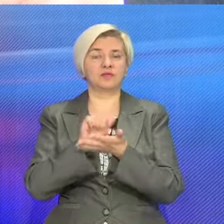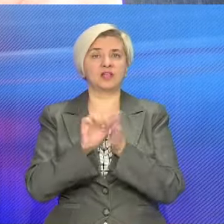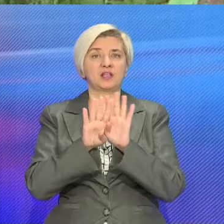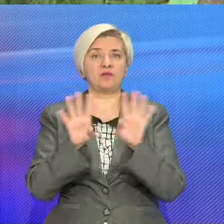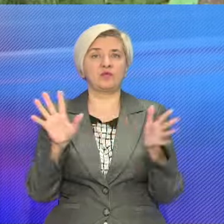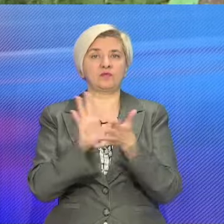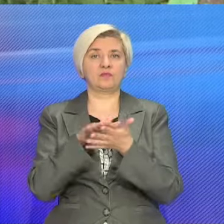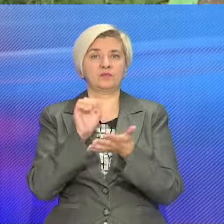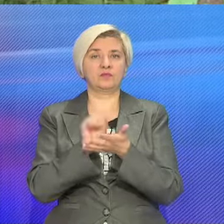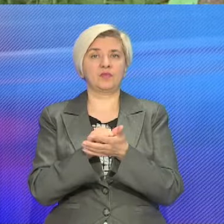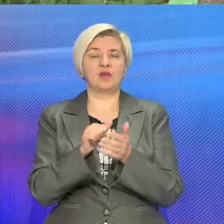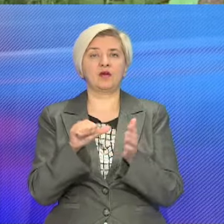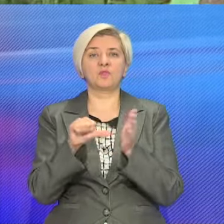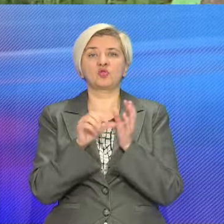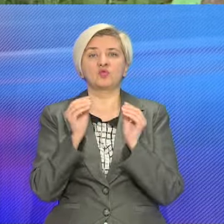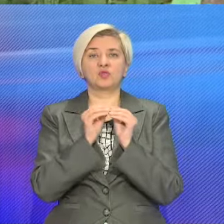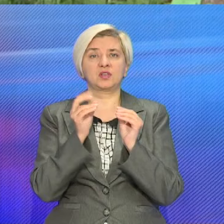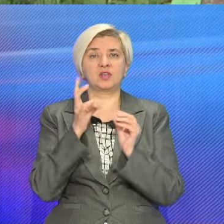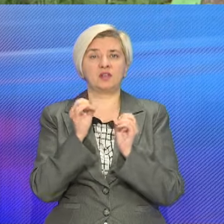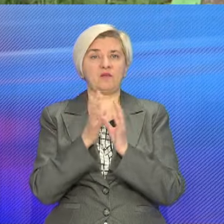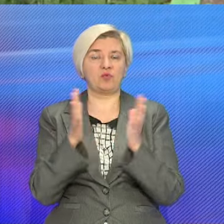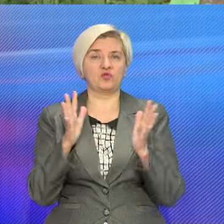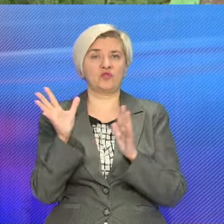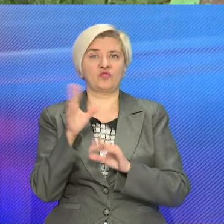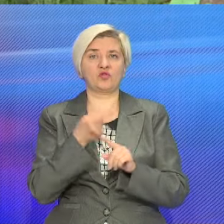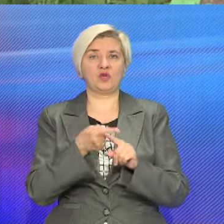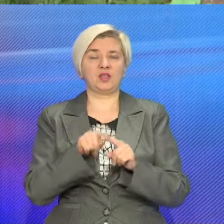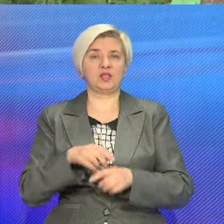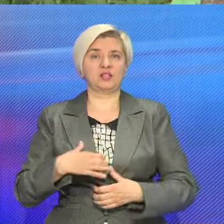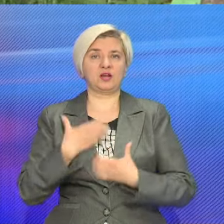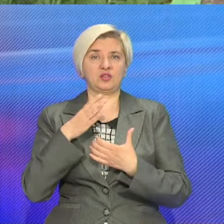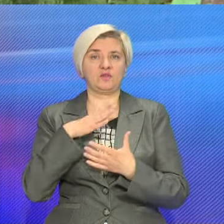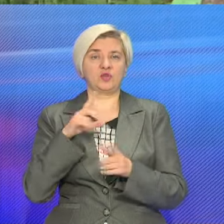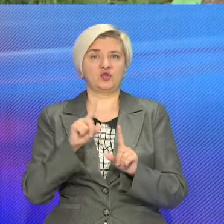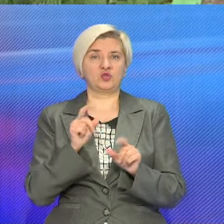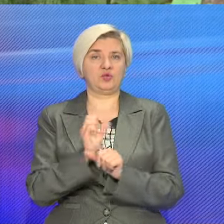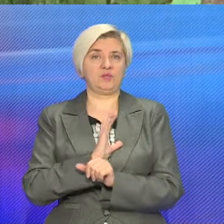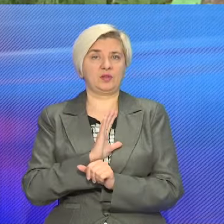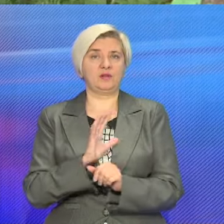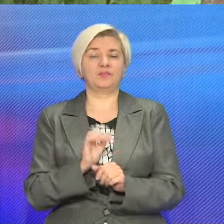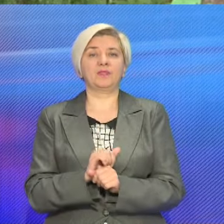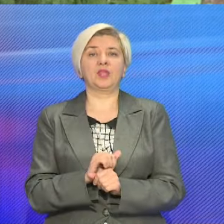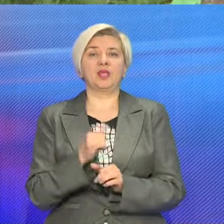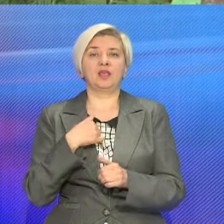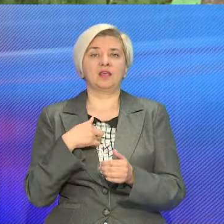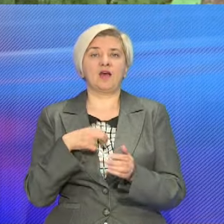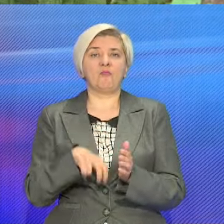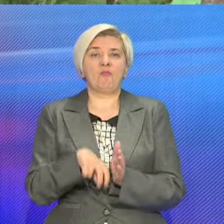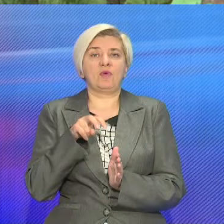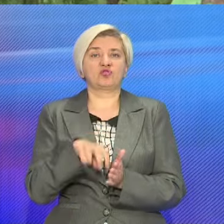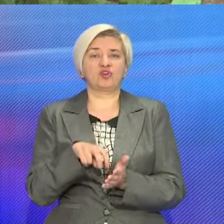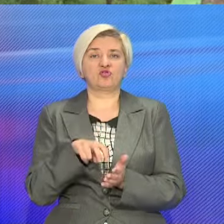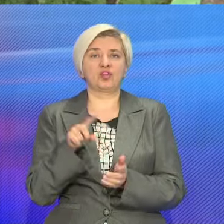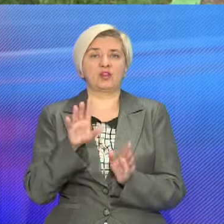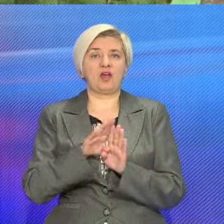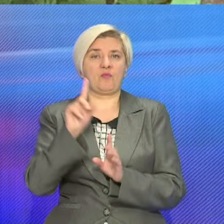заборов нету. Минут 10, не больше. Все, это страшно было, что творилось. И я подскочила, такая молния, что меня